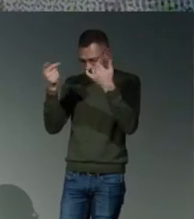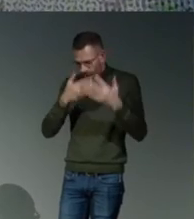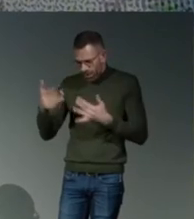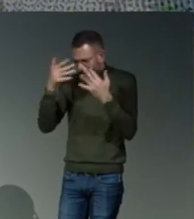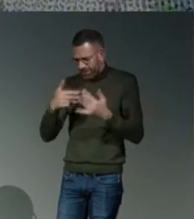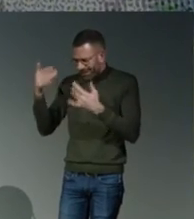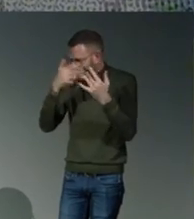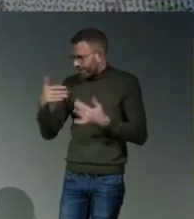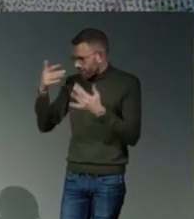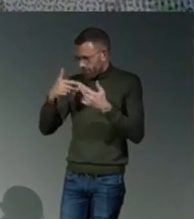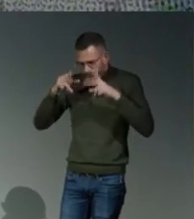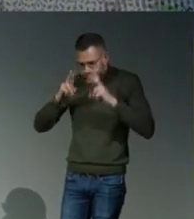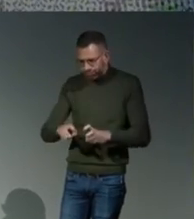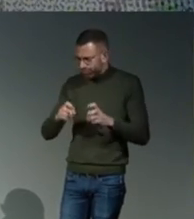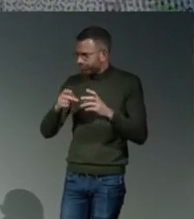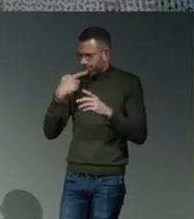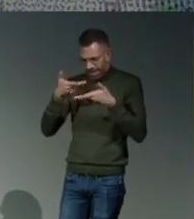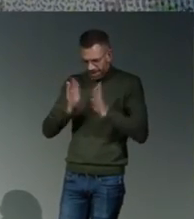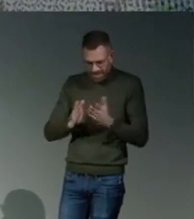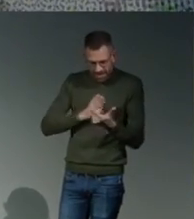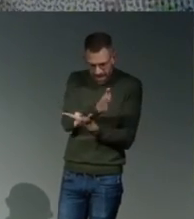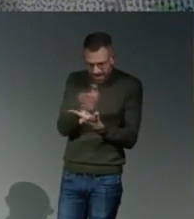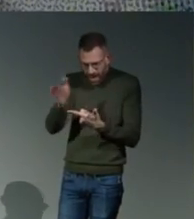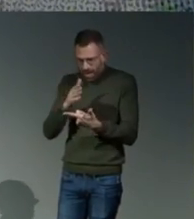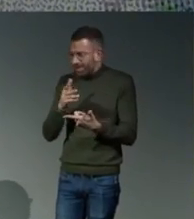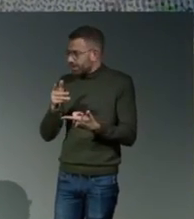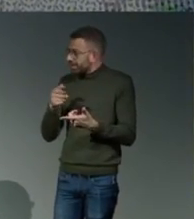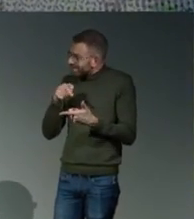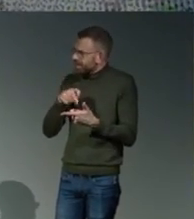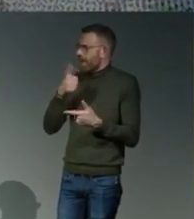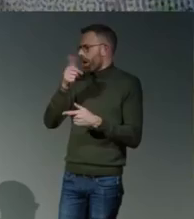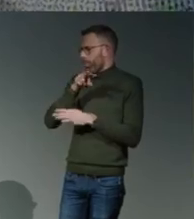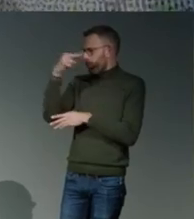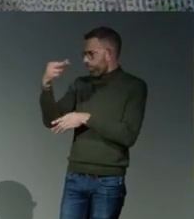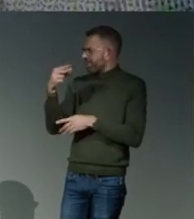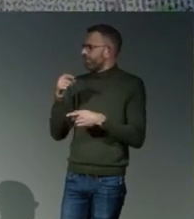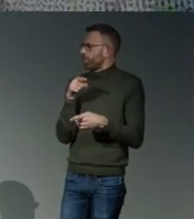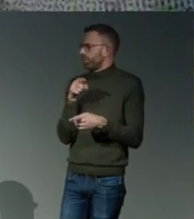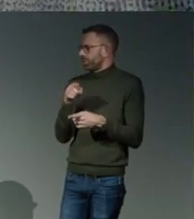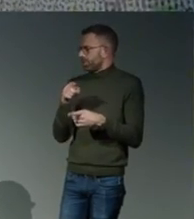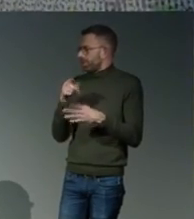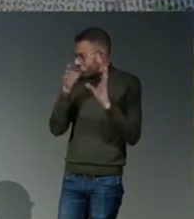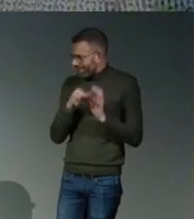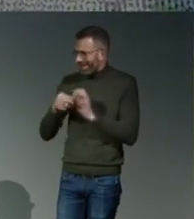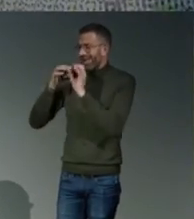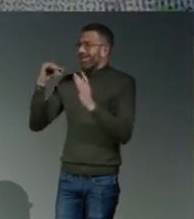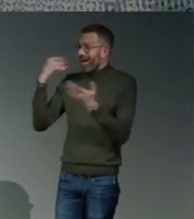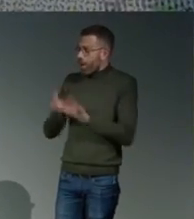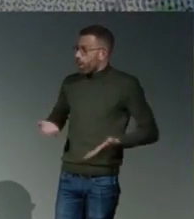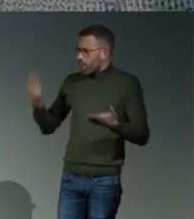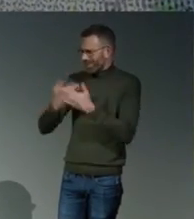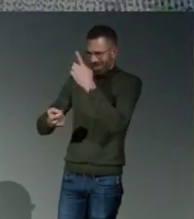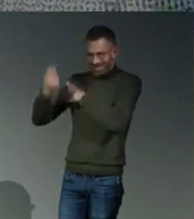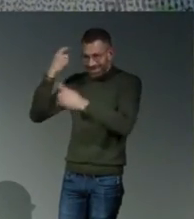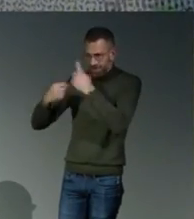et un instrument d'analyse et de prise de décision, c'est une certaine conception de l'esprit qui correspond à une certaine contexte historique et idéologique